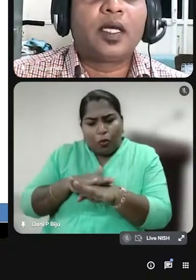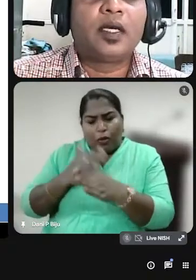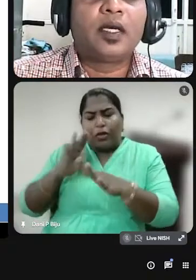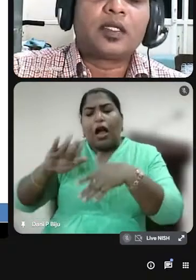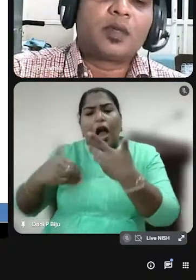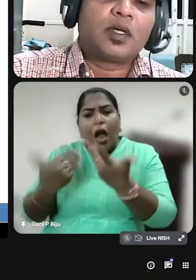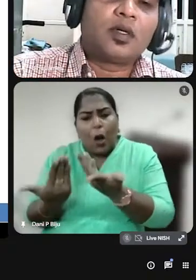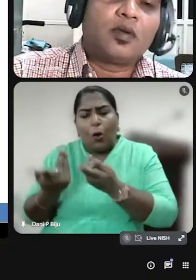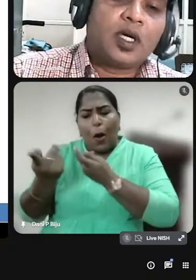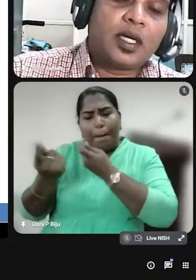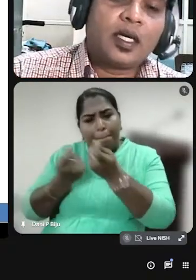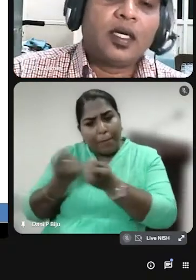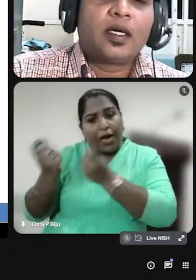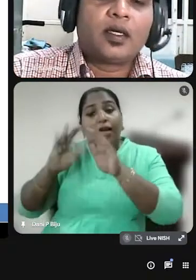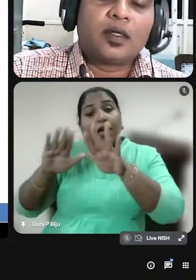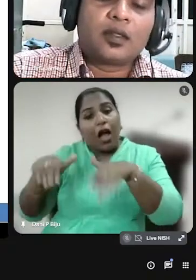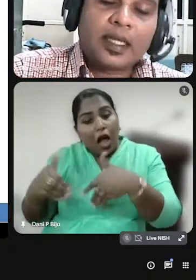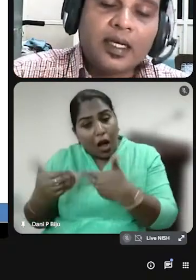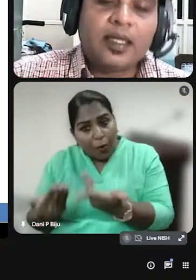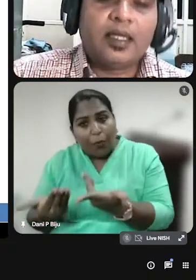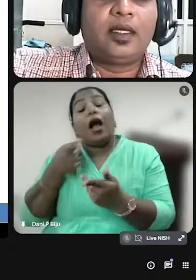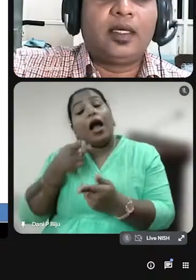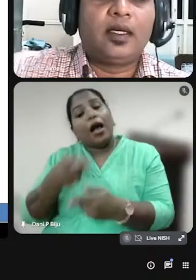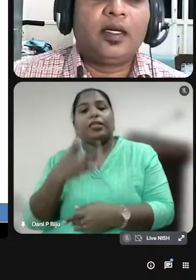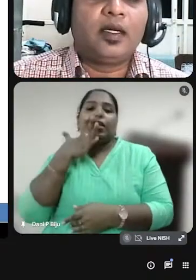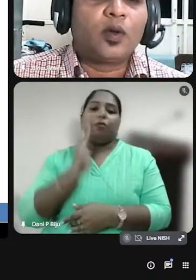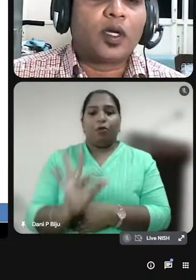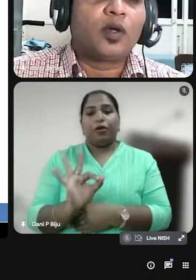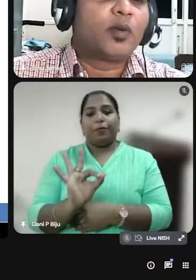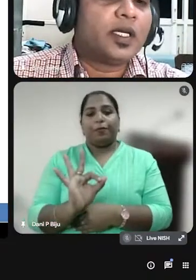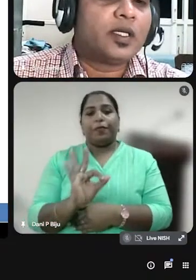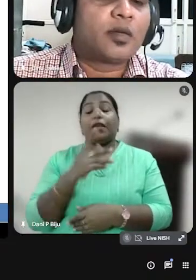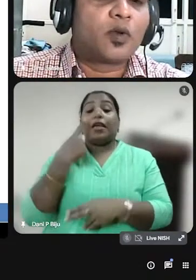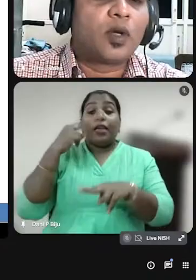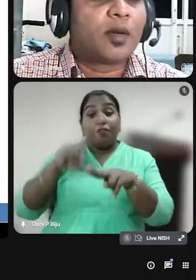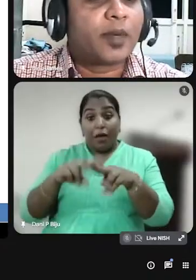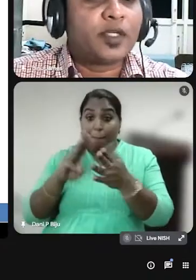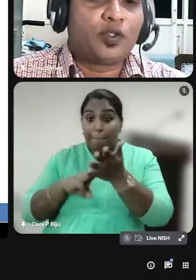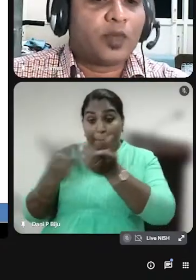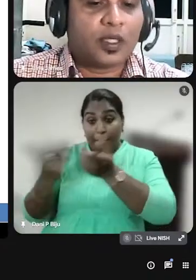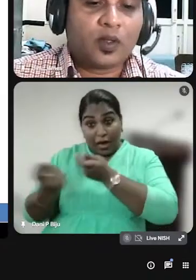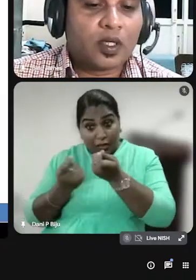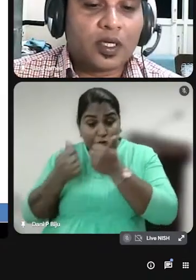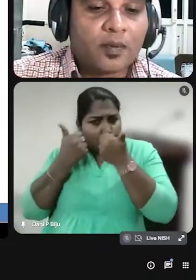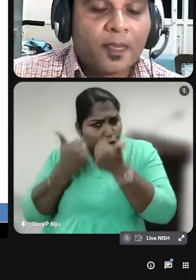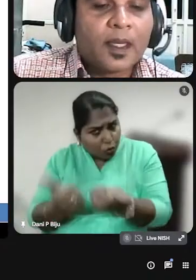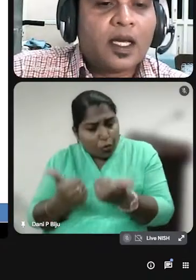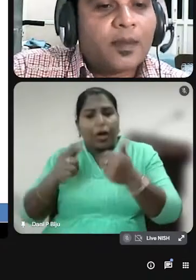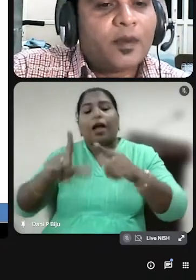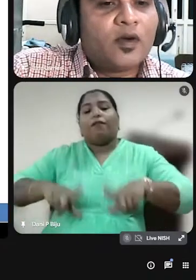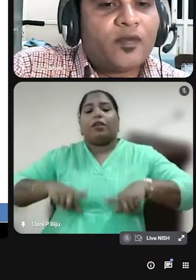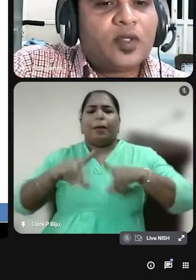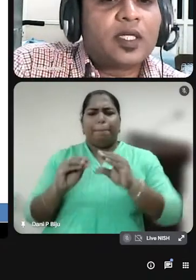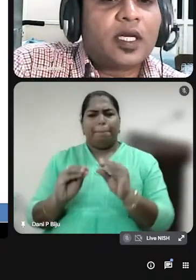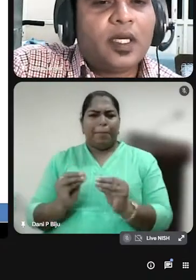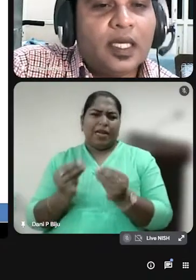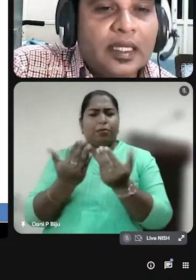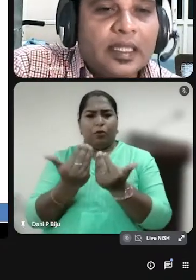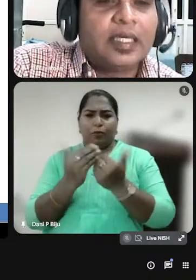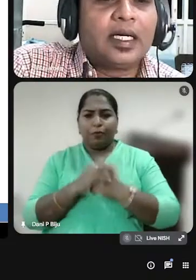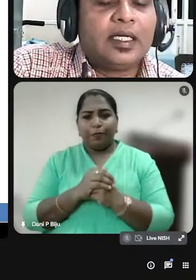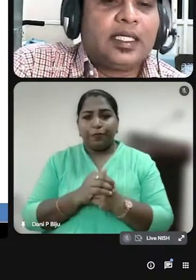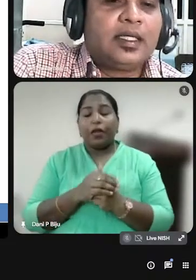പരിധി വരെ നമുക്ക് വളരെ നല്ല രീതിയിൽ ഈ രോഗിക്ക് ഒരു പരിചരണം കൊടുക്കാൻ പറ്റും എന്നുള്ളതാണ്. അപ്പോൾ